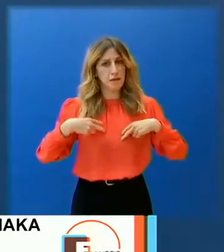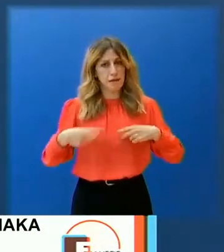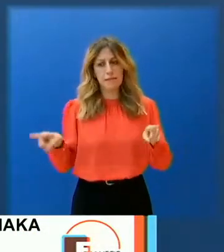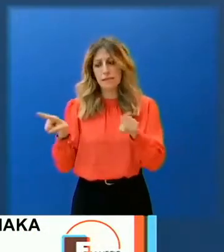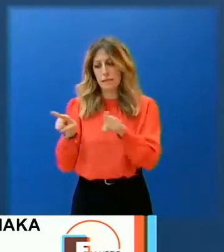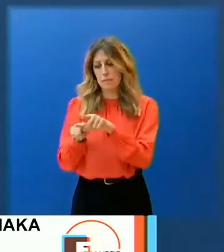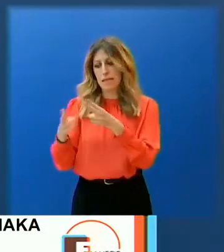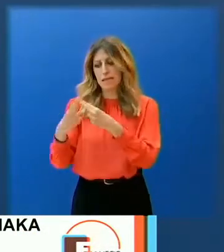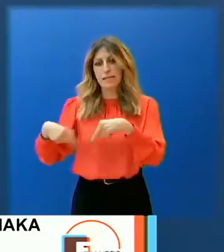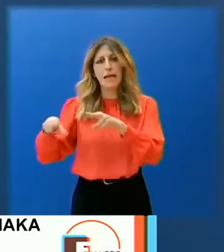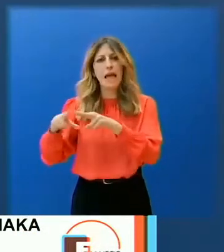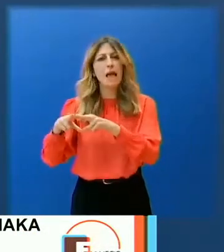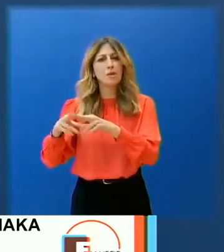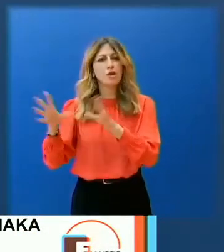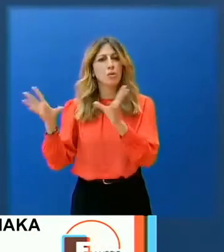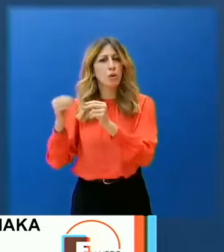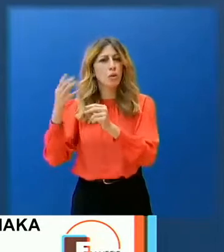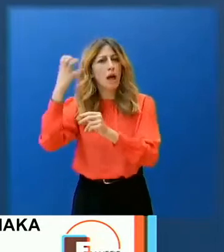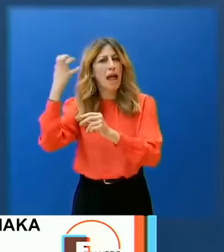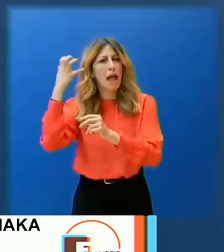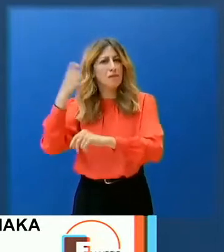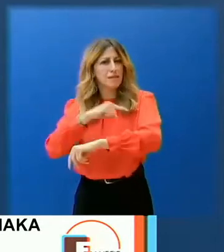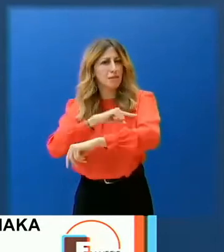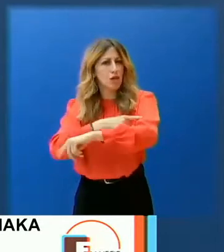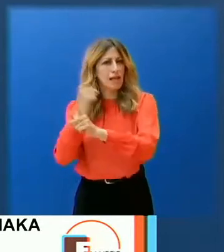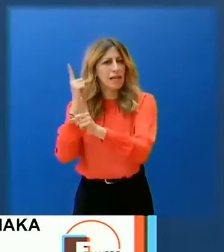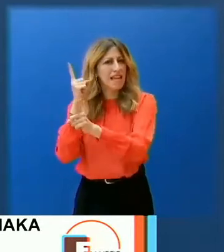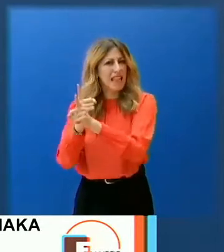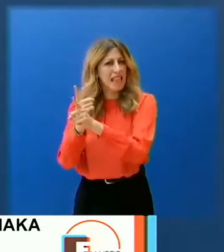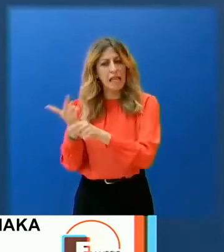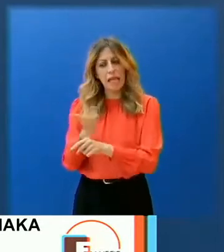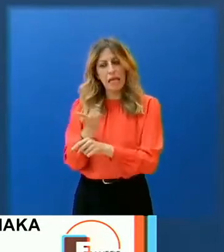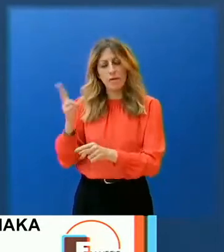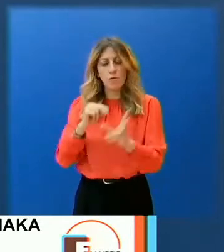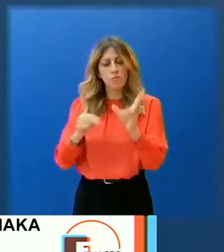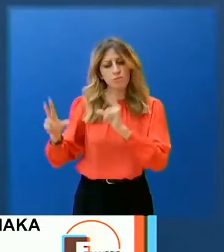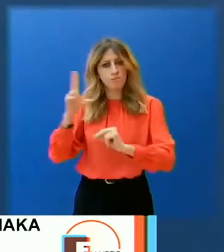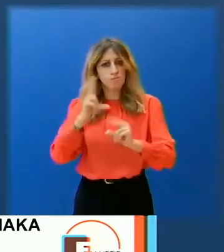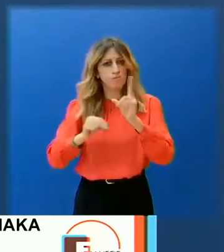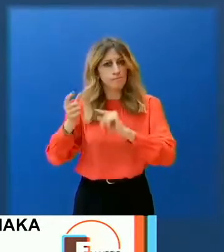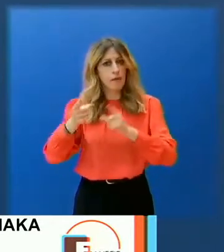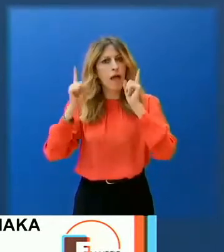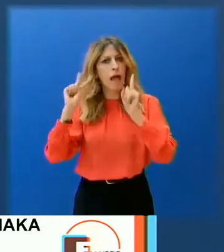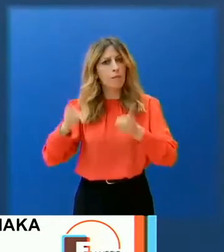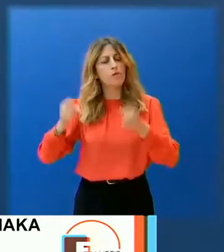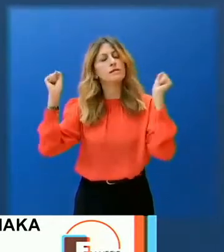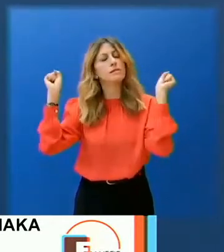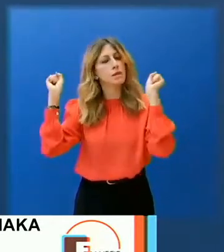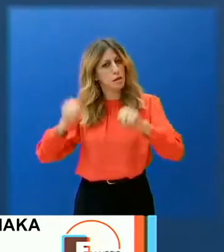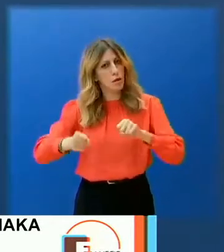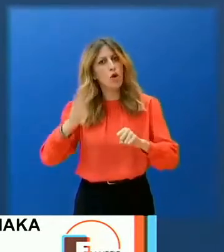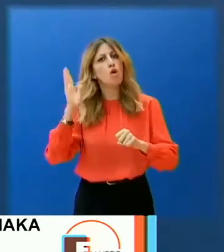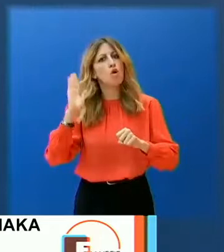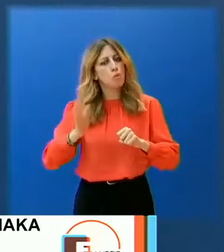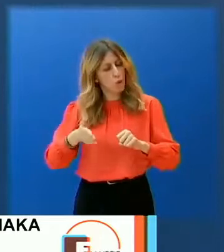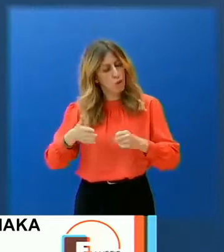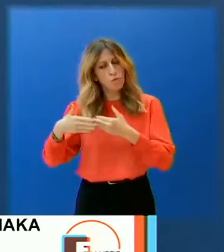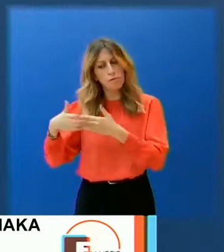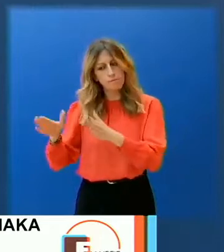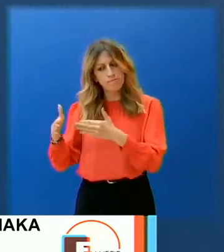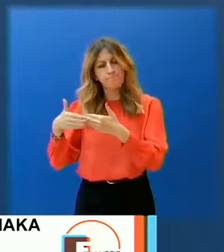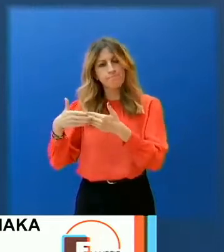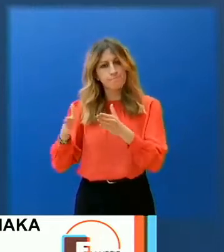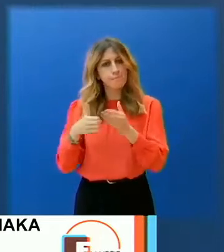σύμφωνη γνώμη της Επιτροπής των Ειδικών, προχωρά στο σταδιακό άνοιγμα οικονομικών και κοινωνικών δραστηριοτήτων.